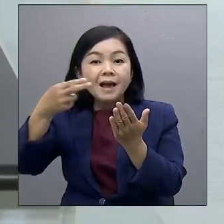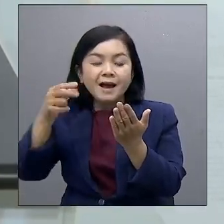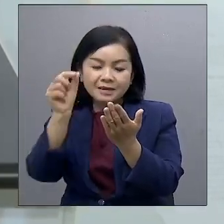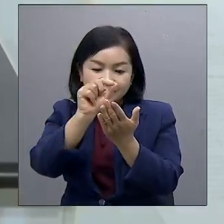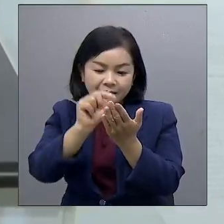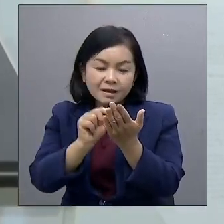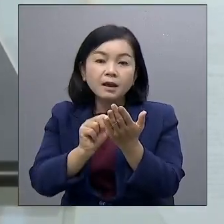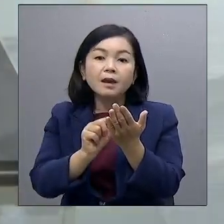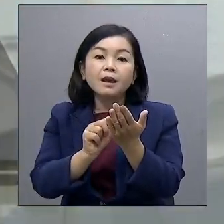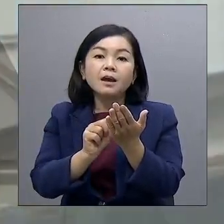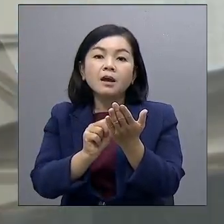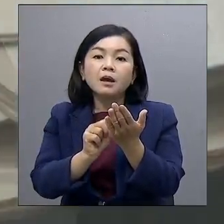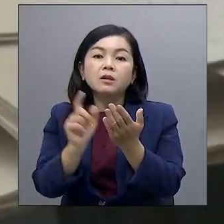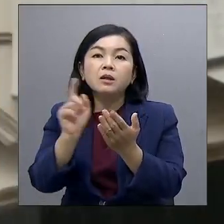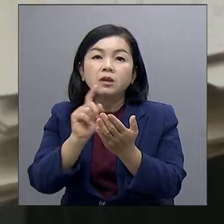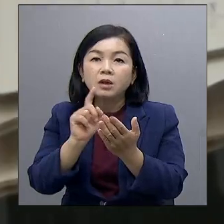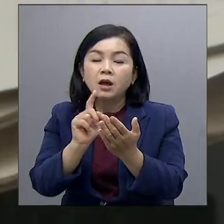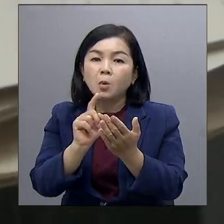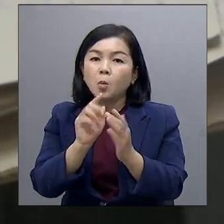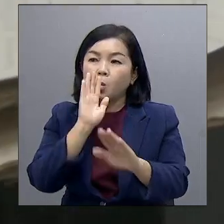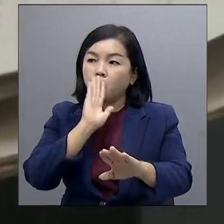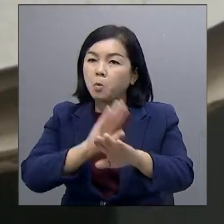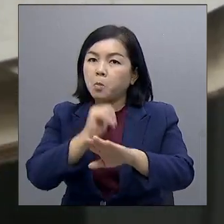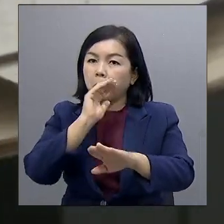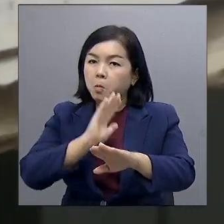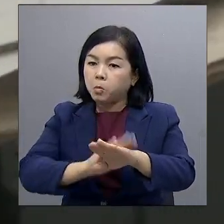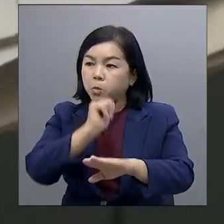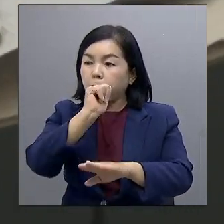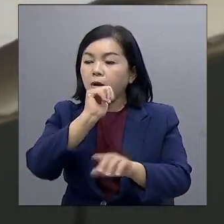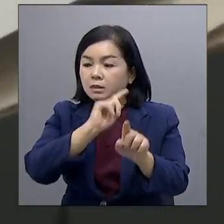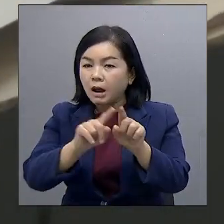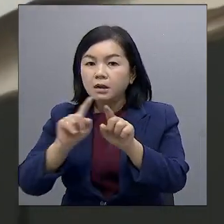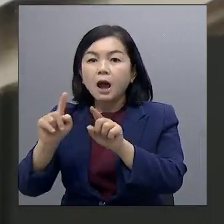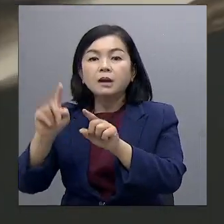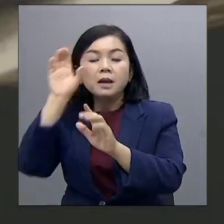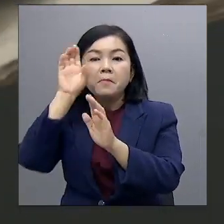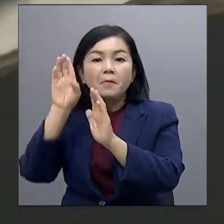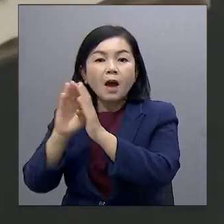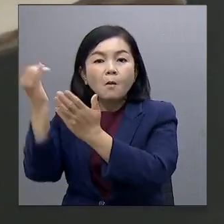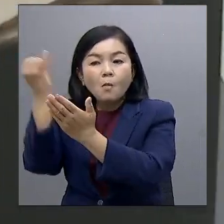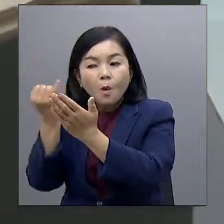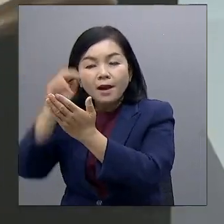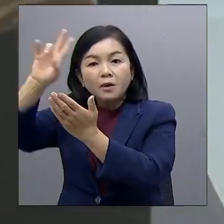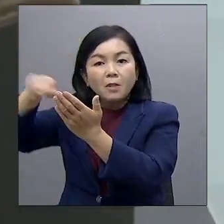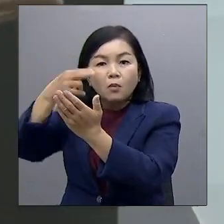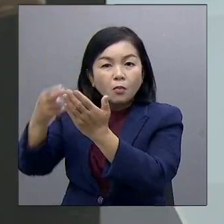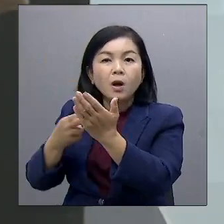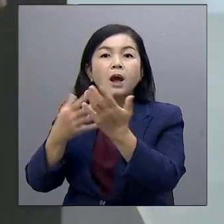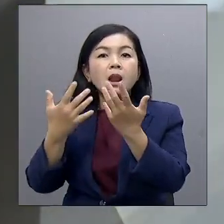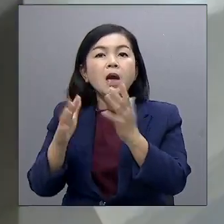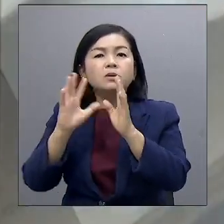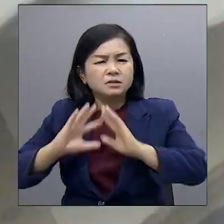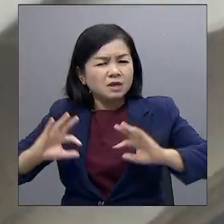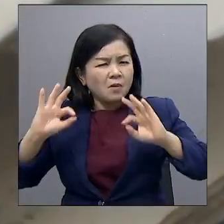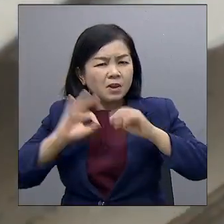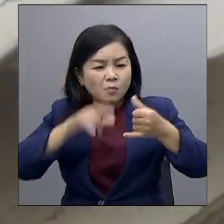ว่านอกจากบทบาทของความเป็นศิลปินแล้วในมุมมองของศิลปะแล้วนอกจากเป็นศิลปินแล้วก็ยังเป็นบุคลากรที่สำคัญ